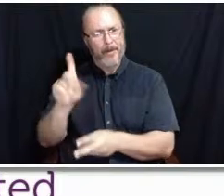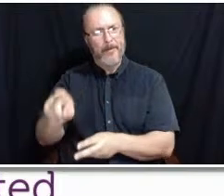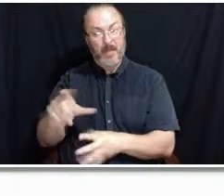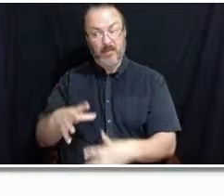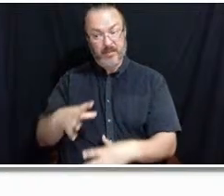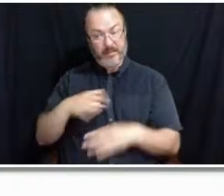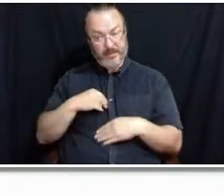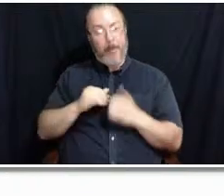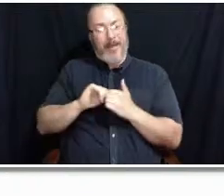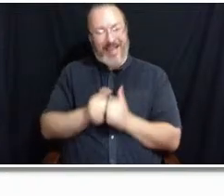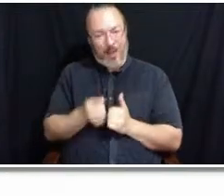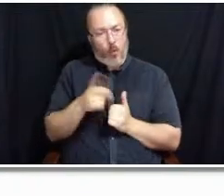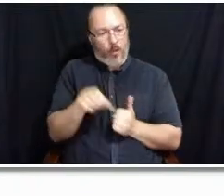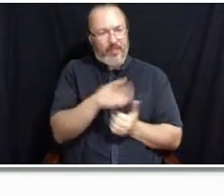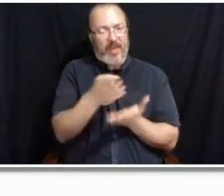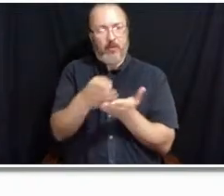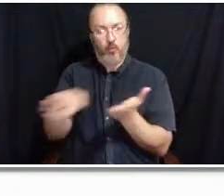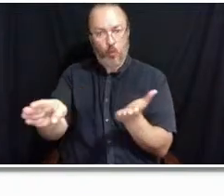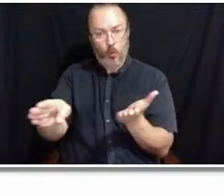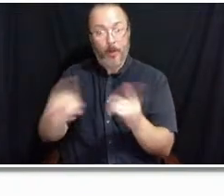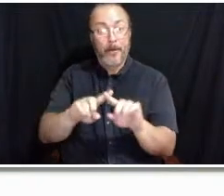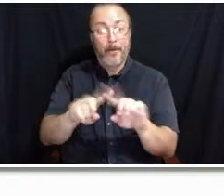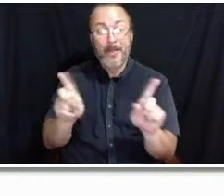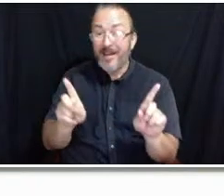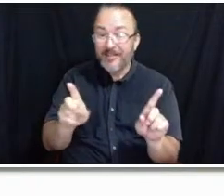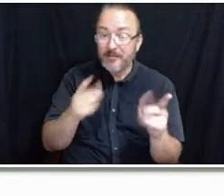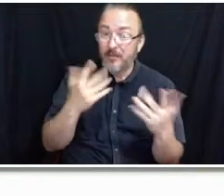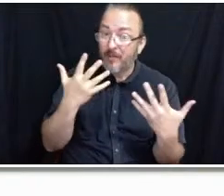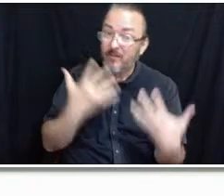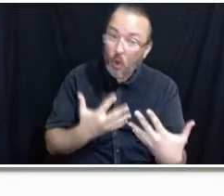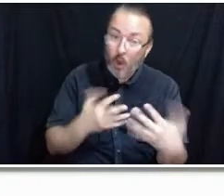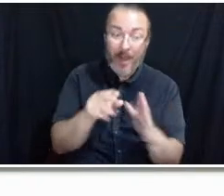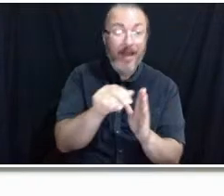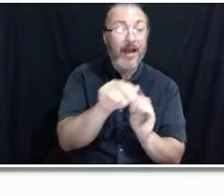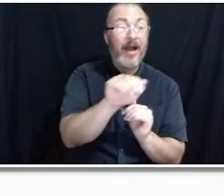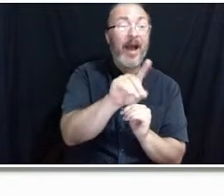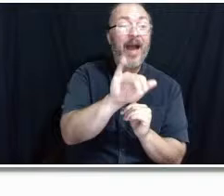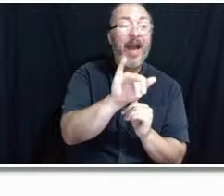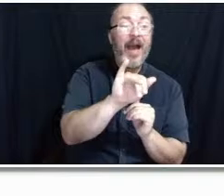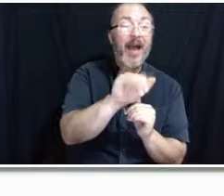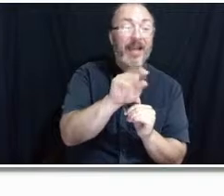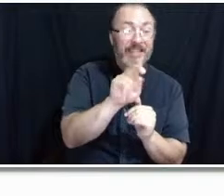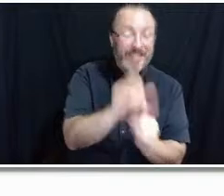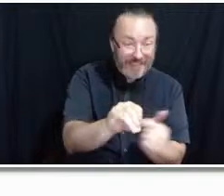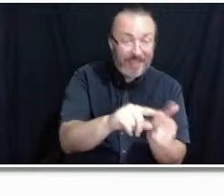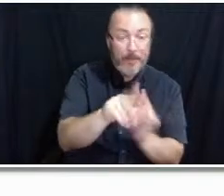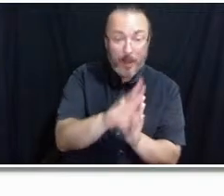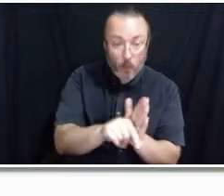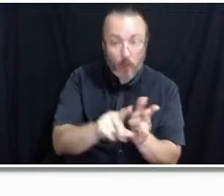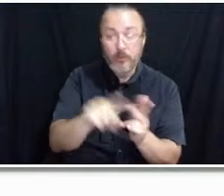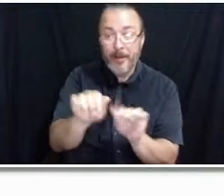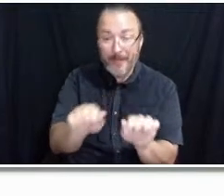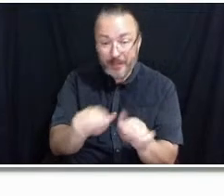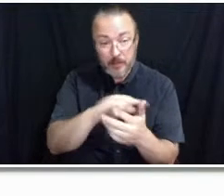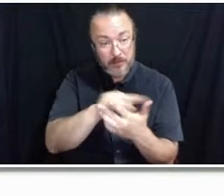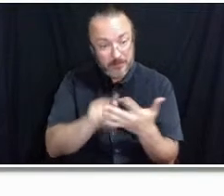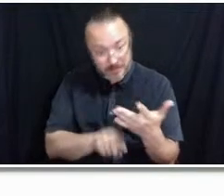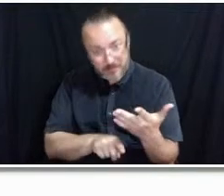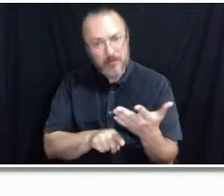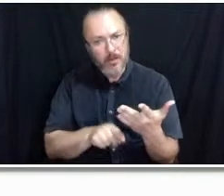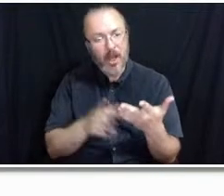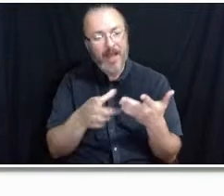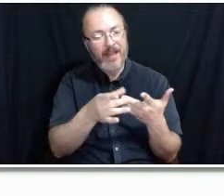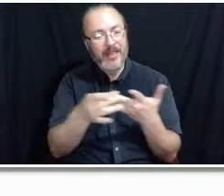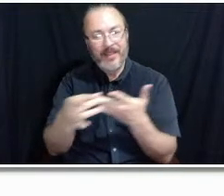aux mécanismes qui excluent et lutter contre ces dispositifs. Malheureusement, l'identité, les antécédents, les contextes et les aptitudes continuent